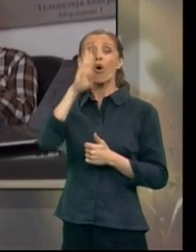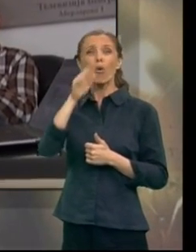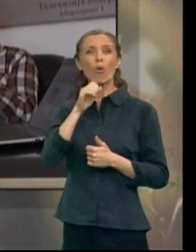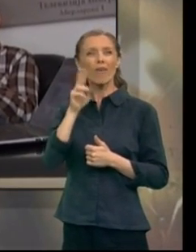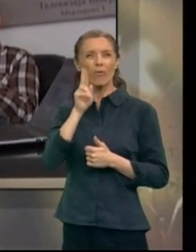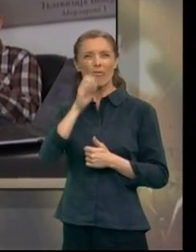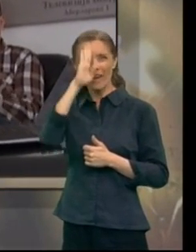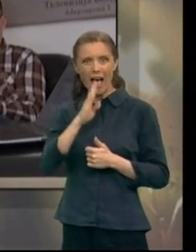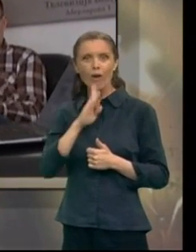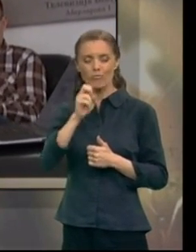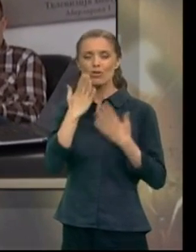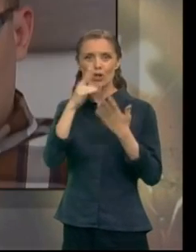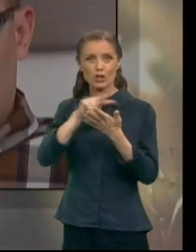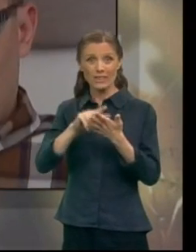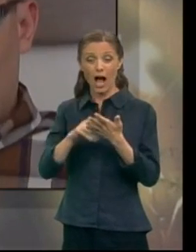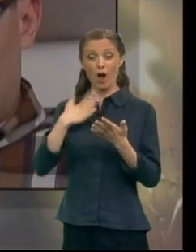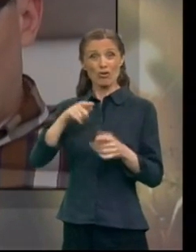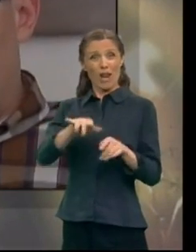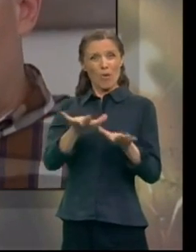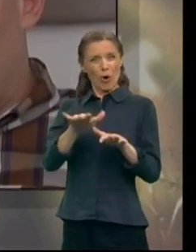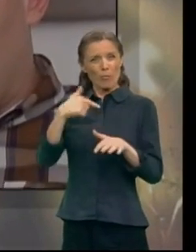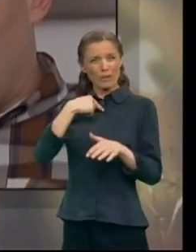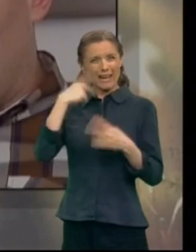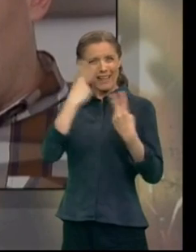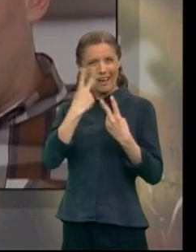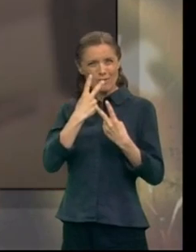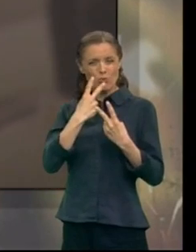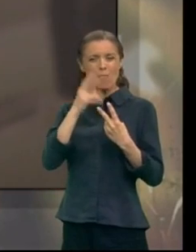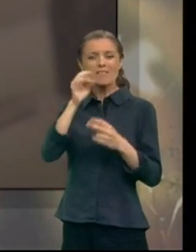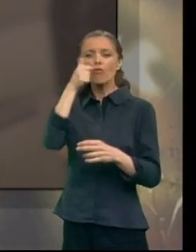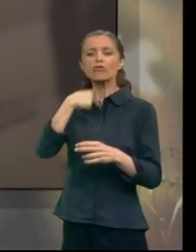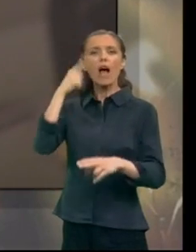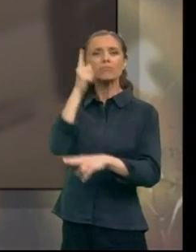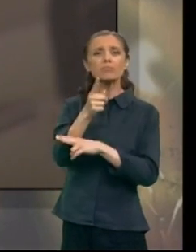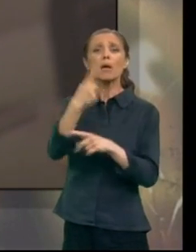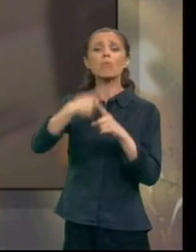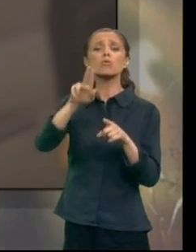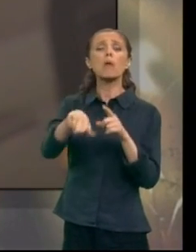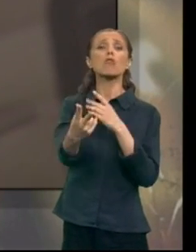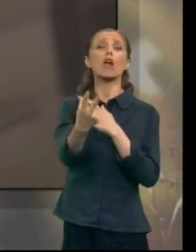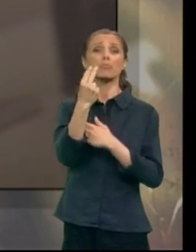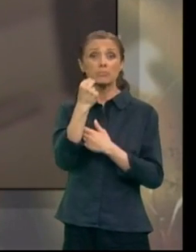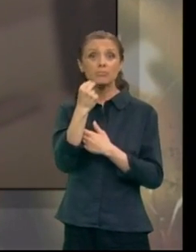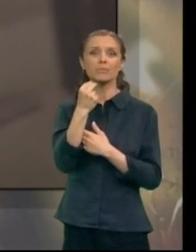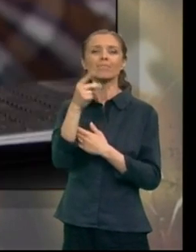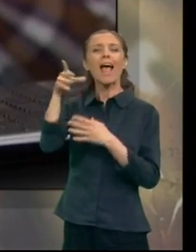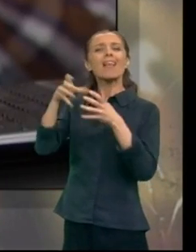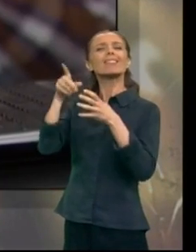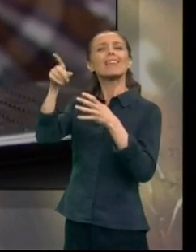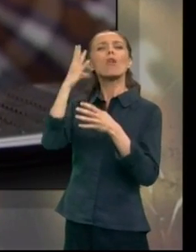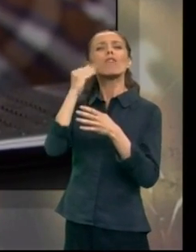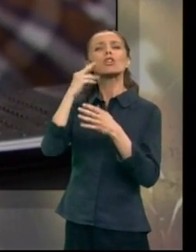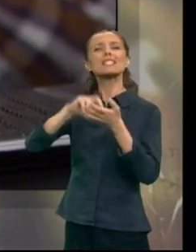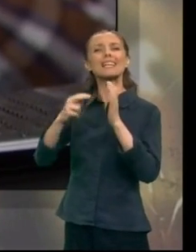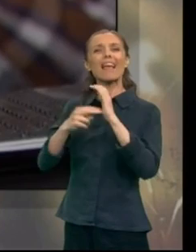kompjuteri razumeli svaku ljudsku komandu i govorili kao ljudi, potreban je softver na čijem razvoju radi tim sa Novosadskog tehničkog